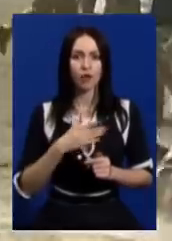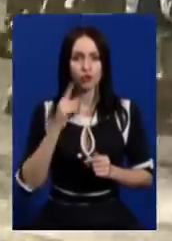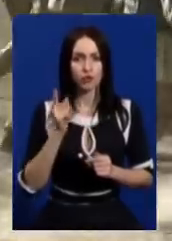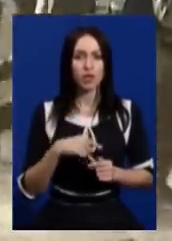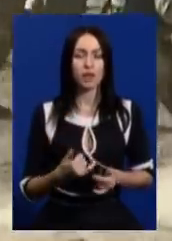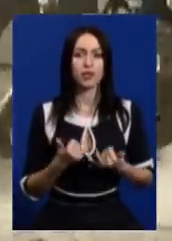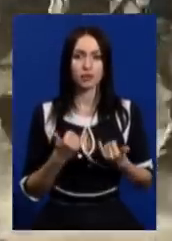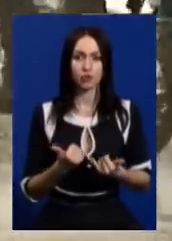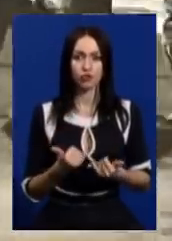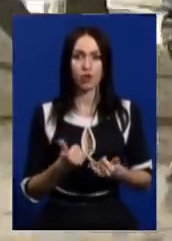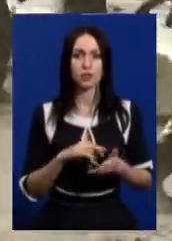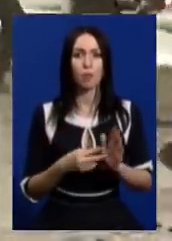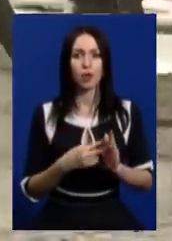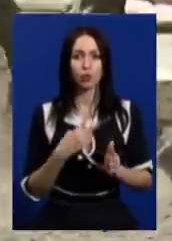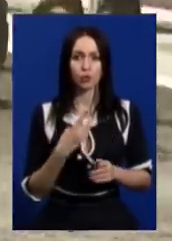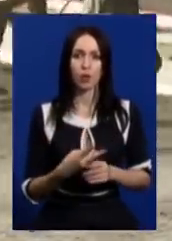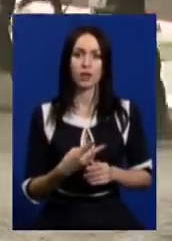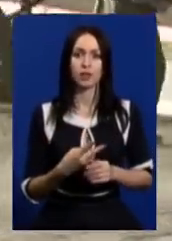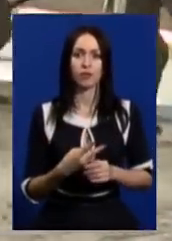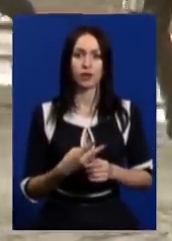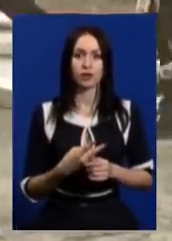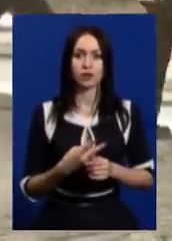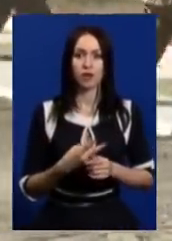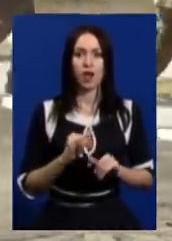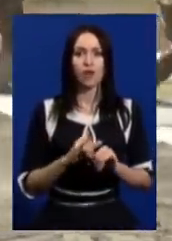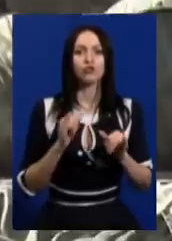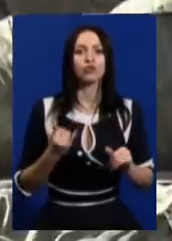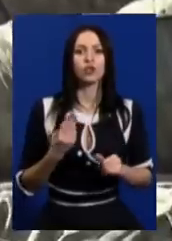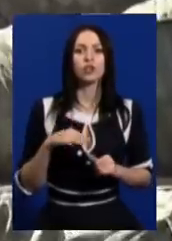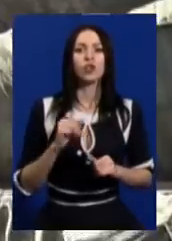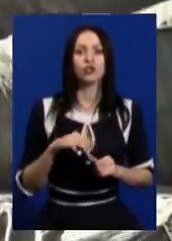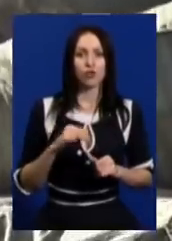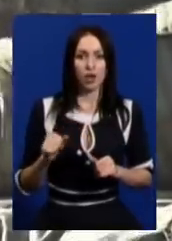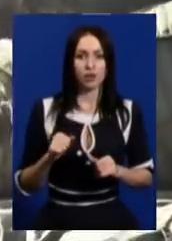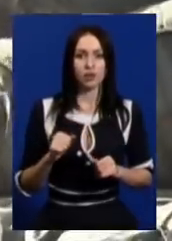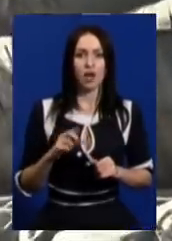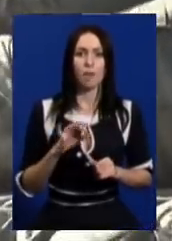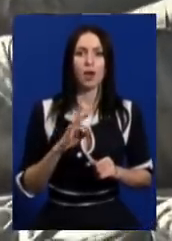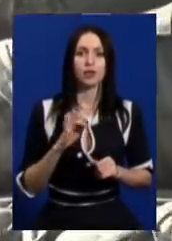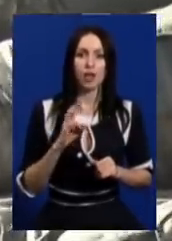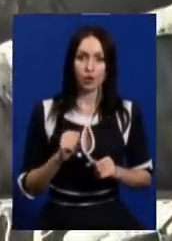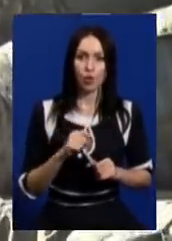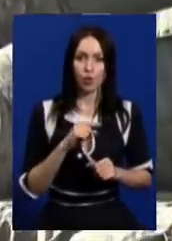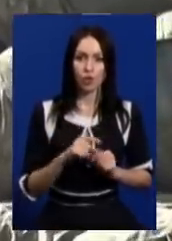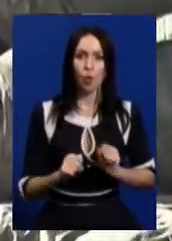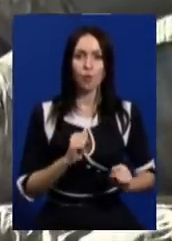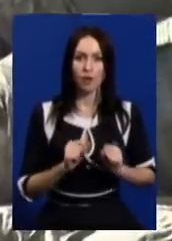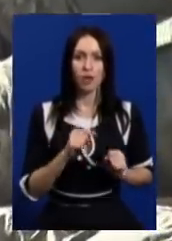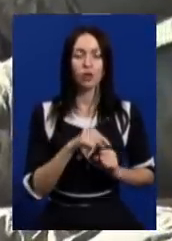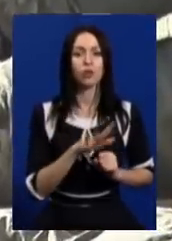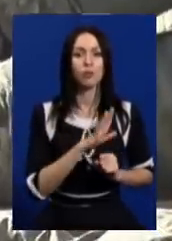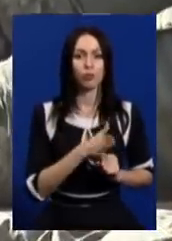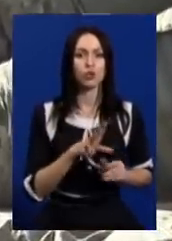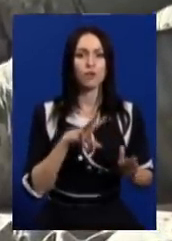Сейчас предусматривает расширение штата батальона, именно управления. Туда будет